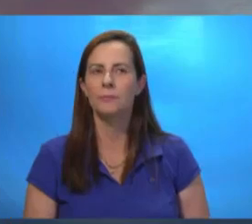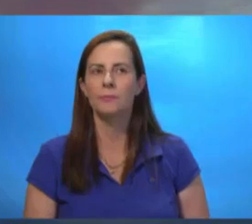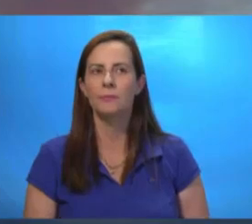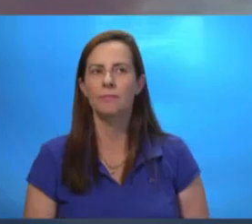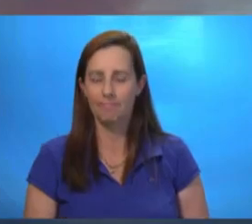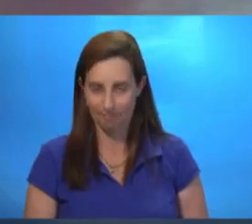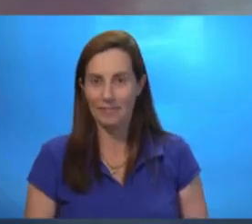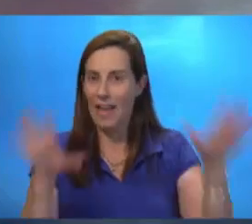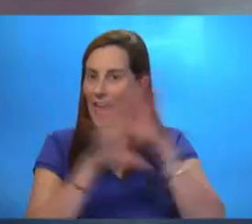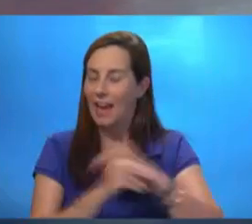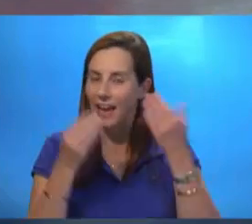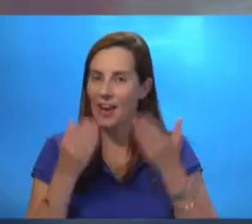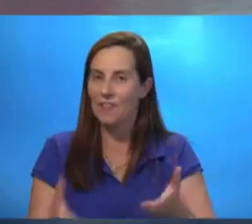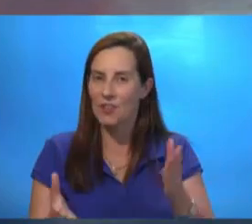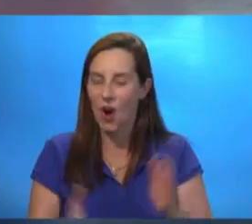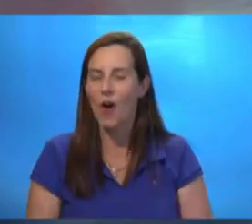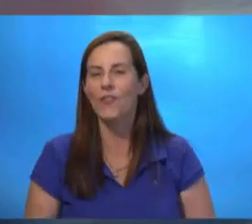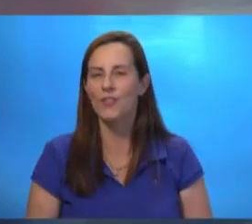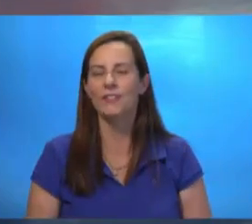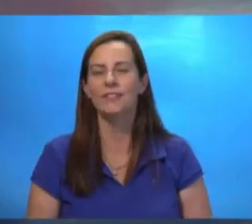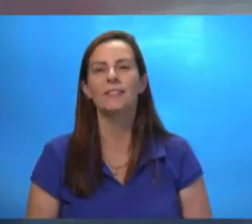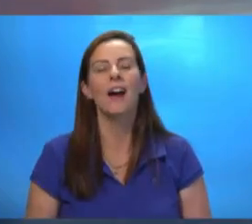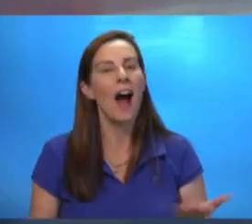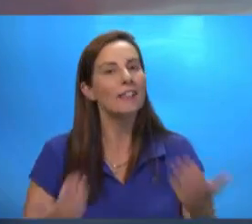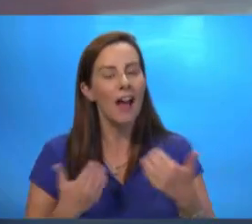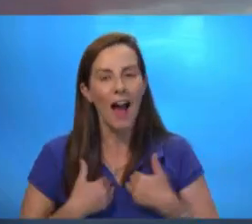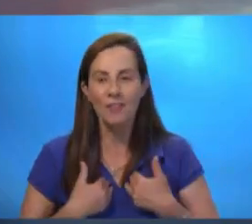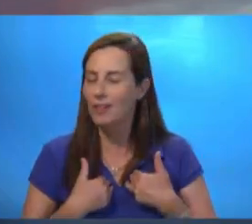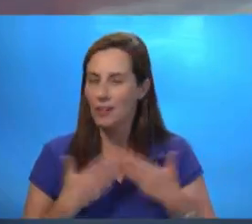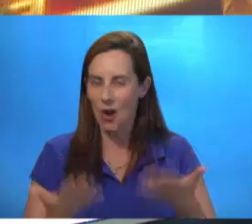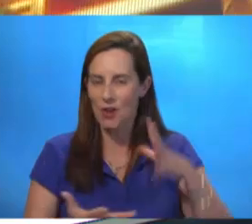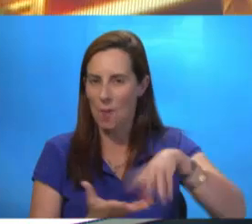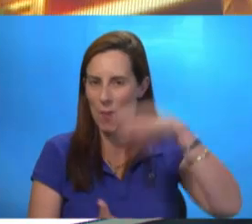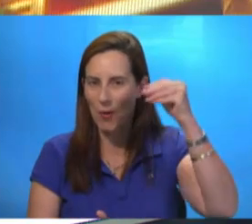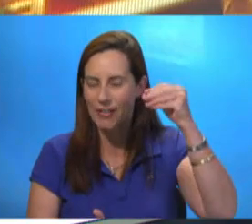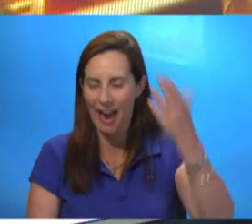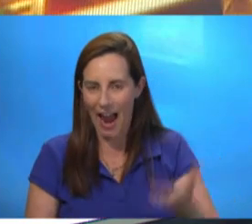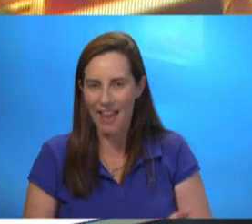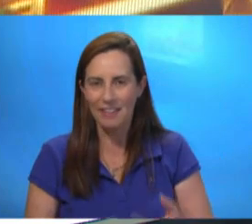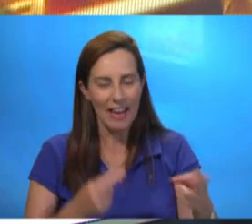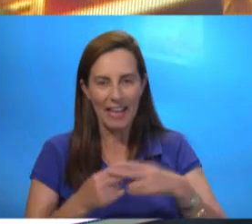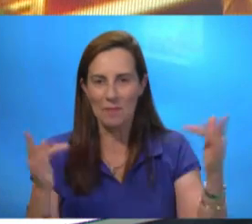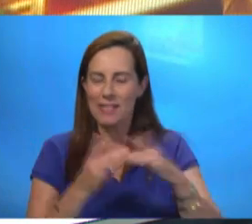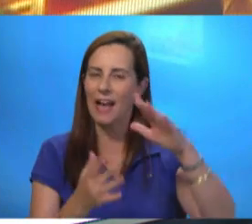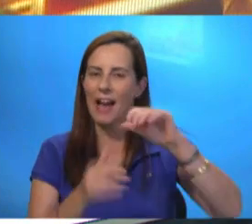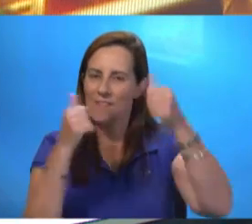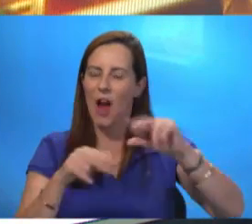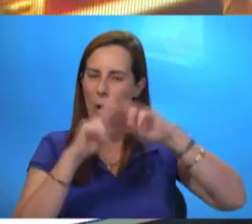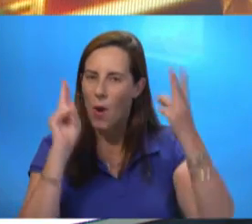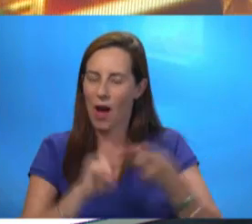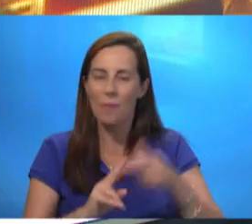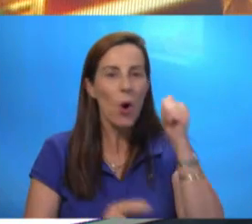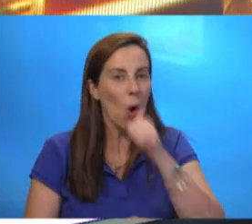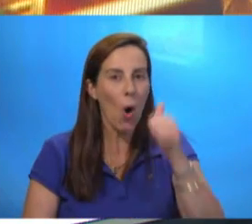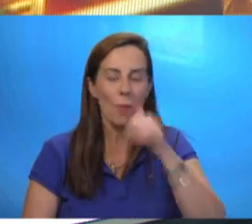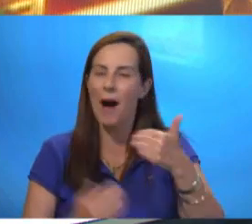ערב טוב, מואב ורדי. ערב טוב, גאולה. אז אנחנו בפינת מונדיאל יומית לקראת משחקי גביע העולם. כל יום